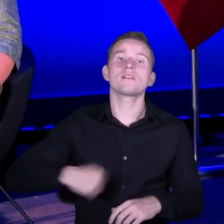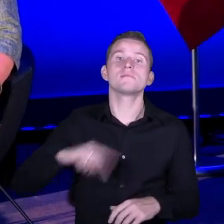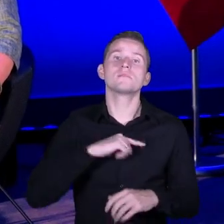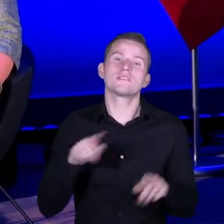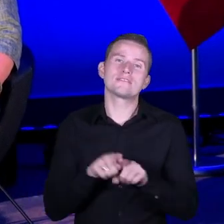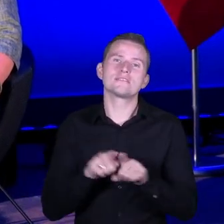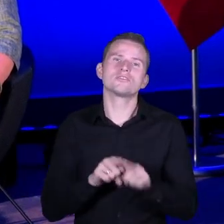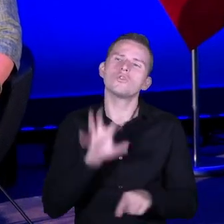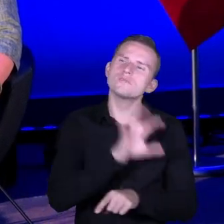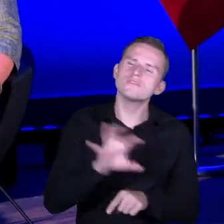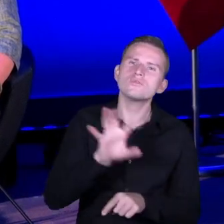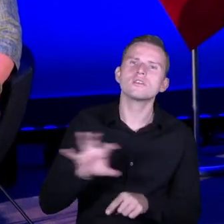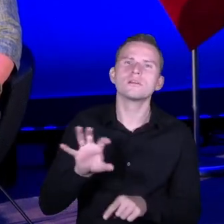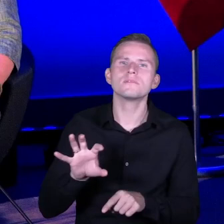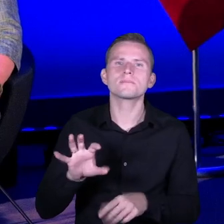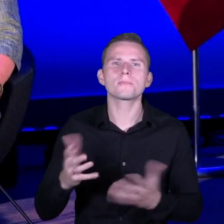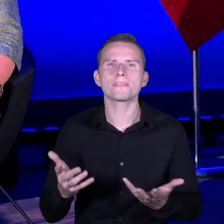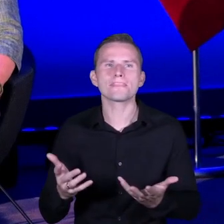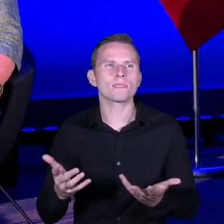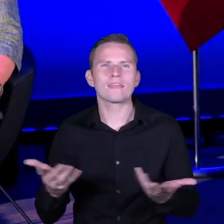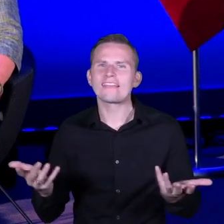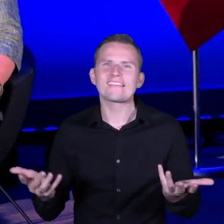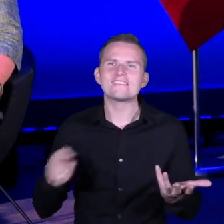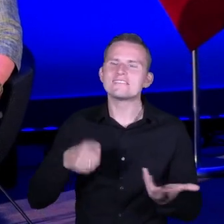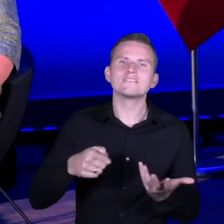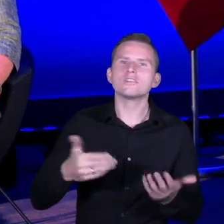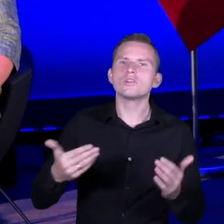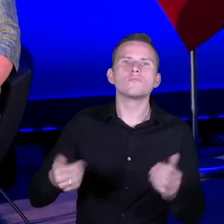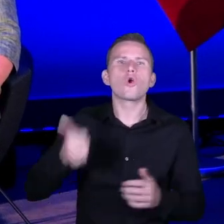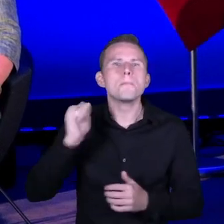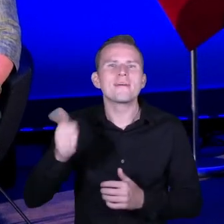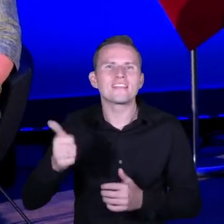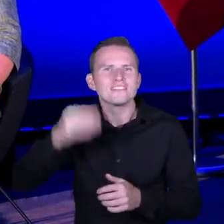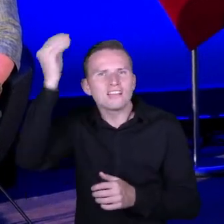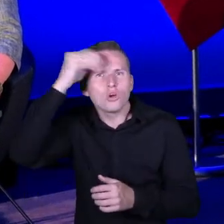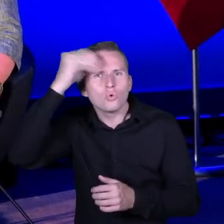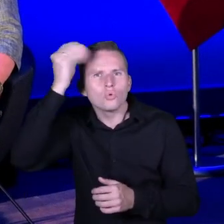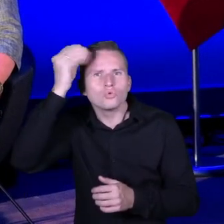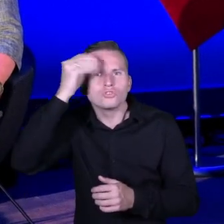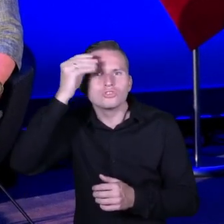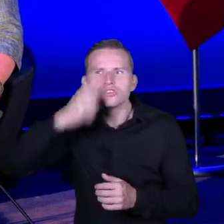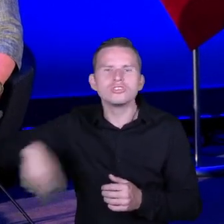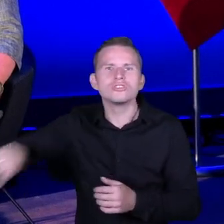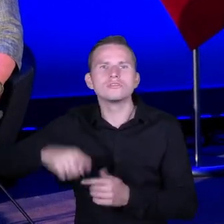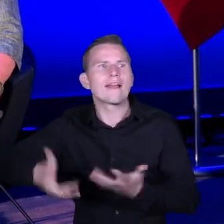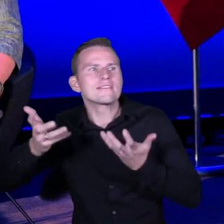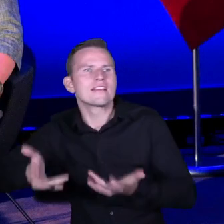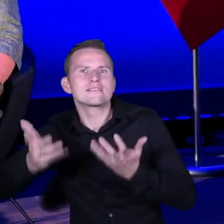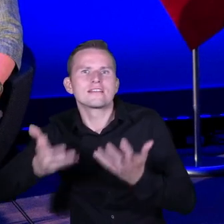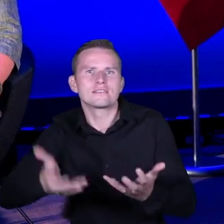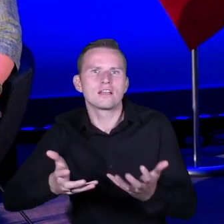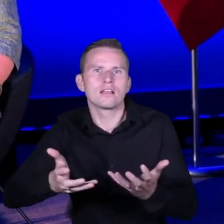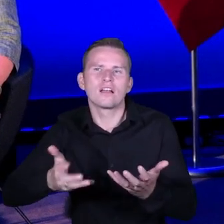też popyt jak zmienia się ten popyt na te kompetencje z tych takich właśnie bardziej powtarzalnych na te,